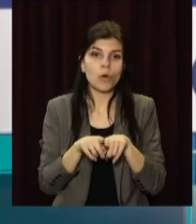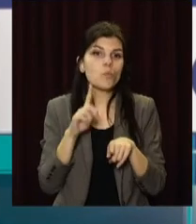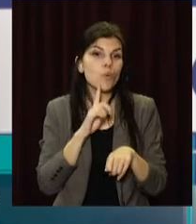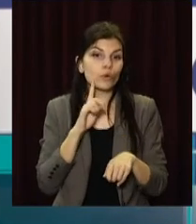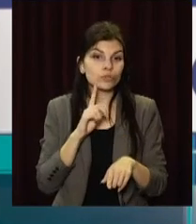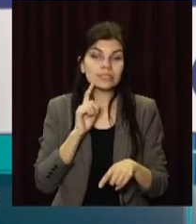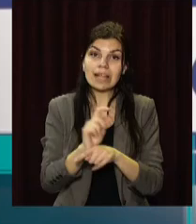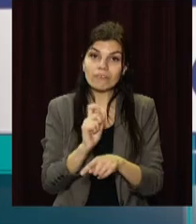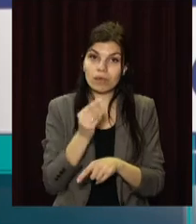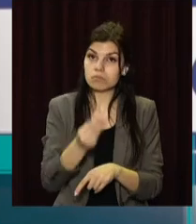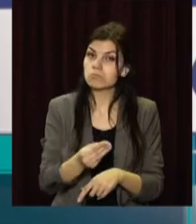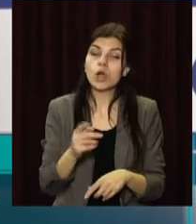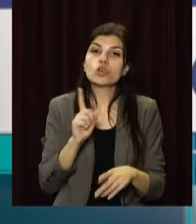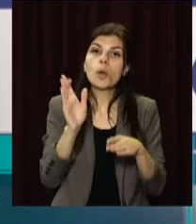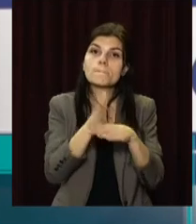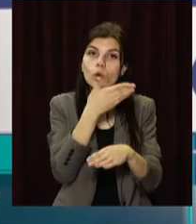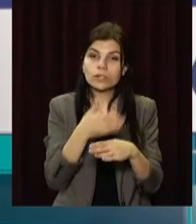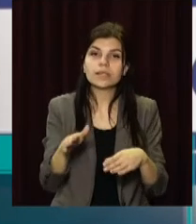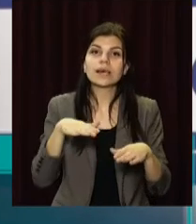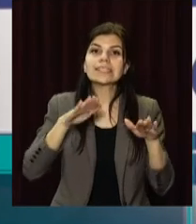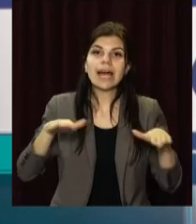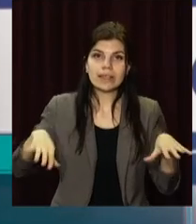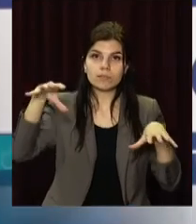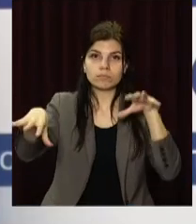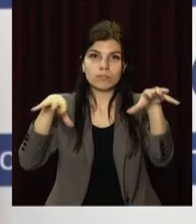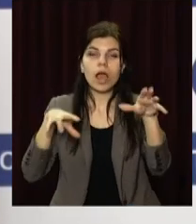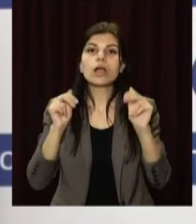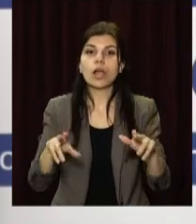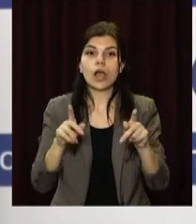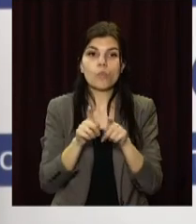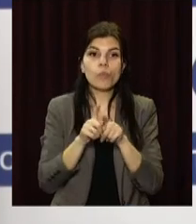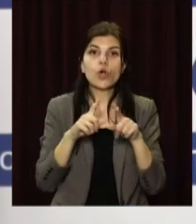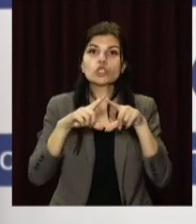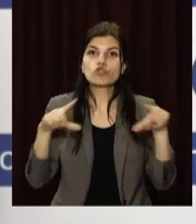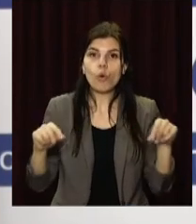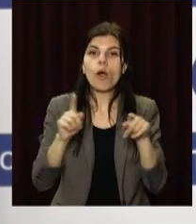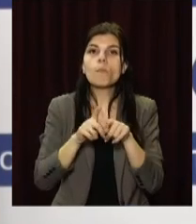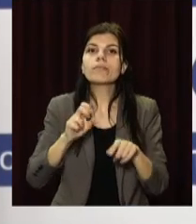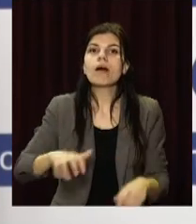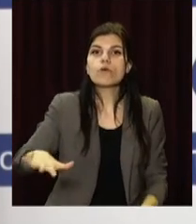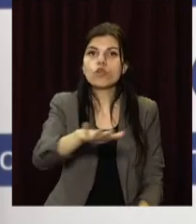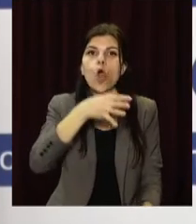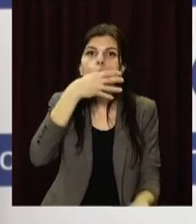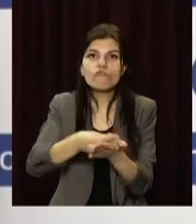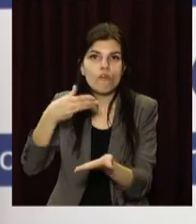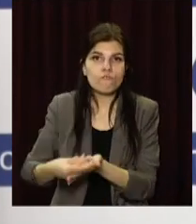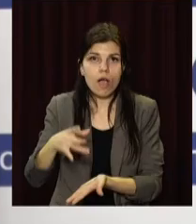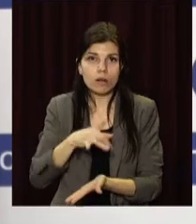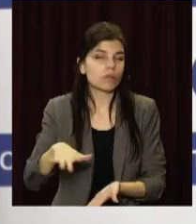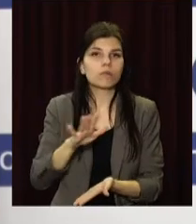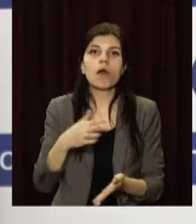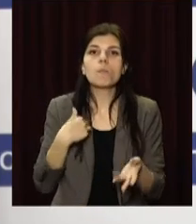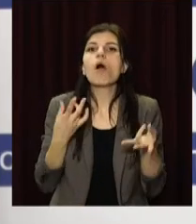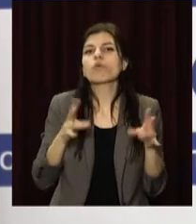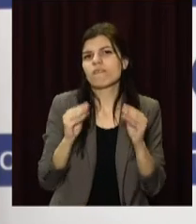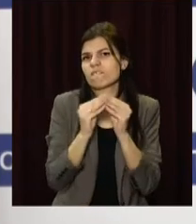що завдання поділити заклади дошкільної освіти як школи на території обслуговування. Ми поки залишили